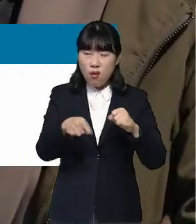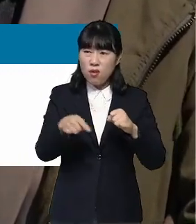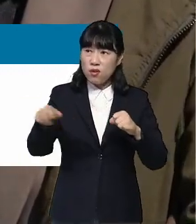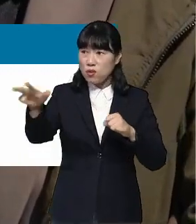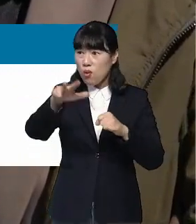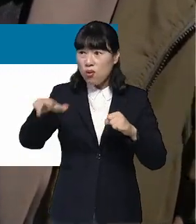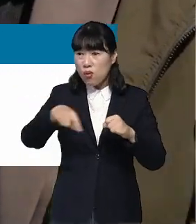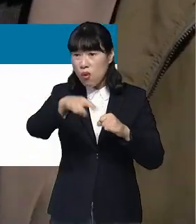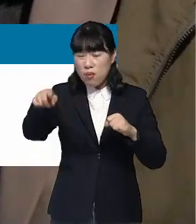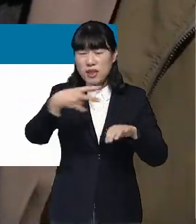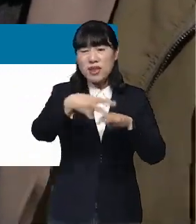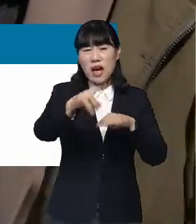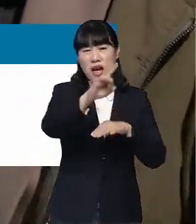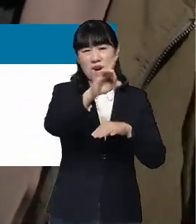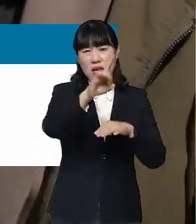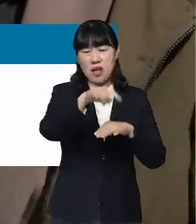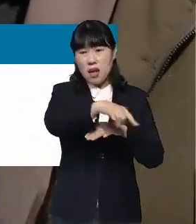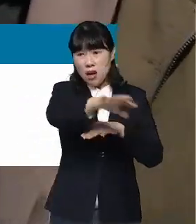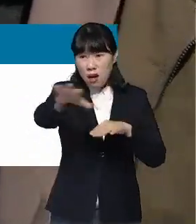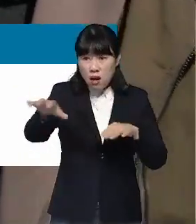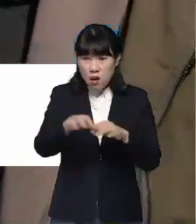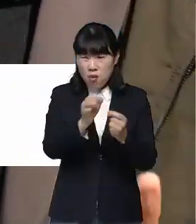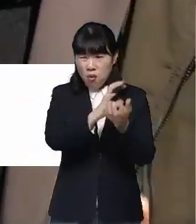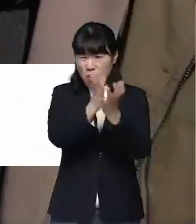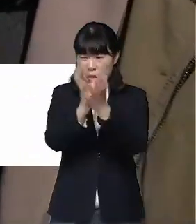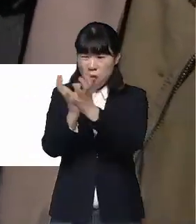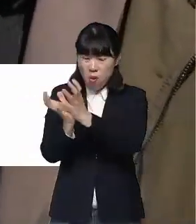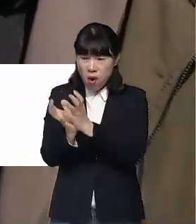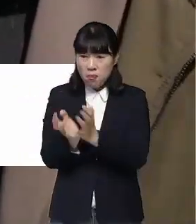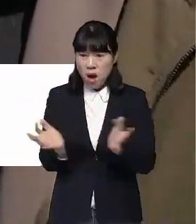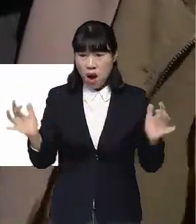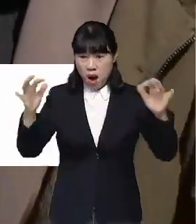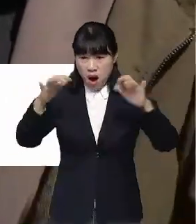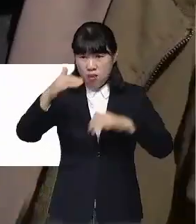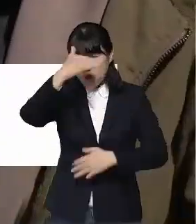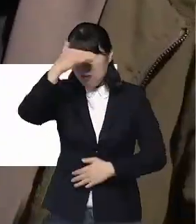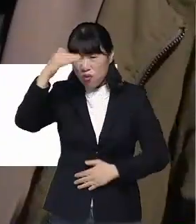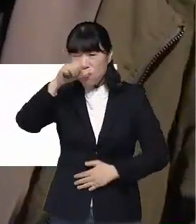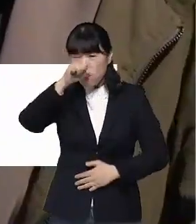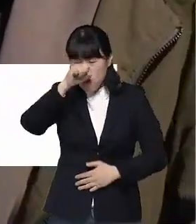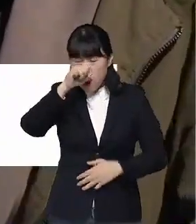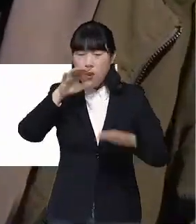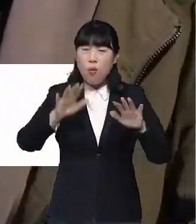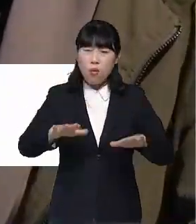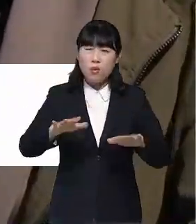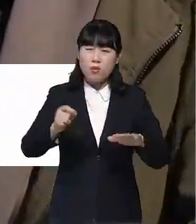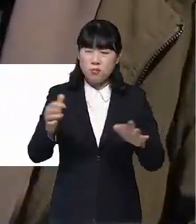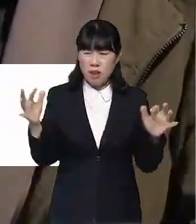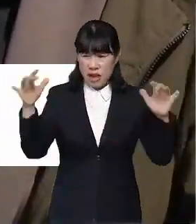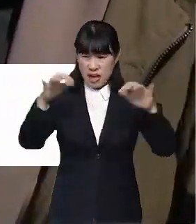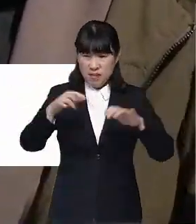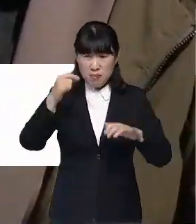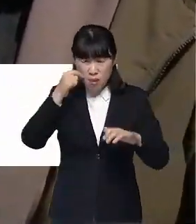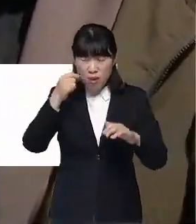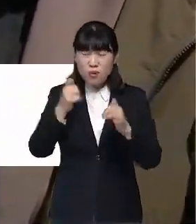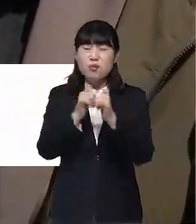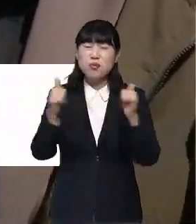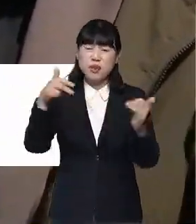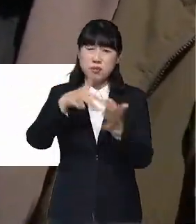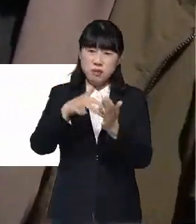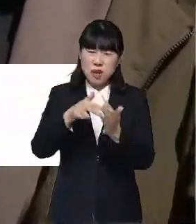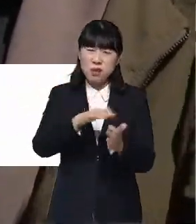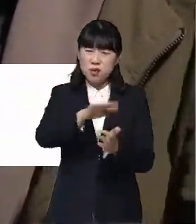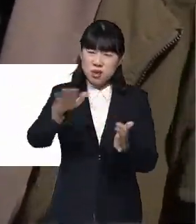꽃이 만발해서 예쁘게 피었을 때 관광객들이 많이 오셔서 봐주셨으면 좋았을 건데 그런 부분들은 저희 주민들도 그렇고